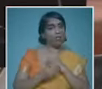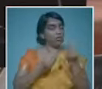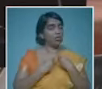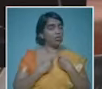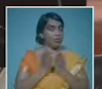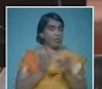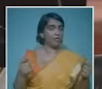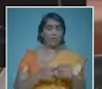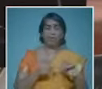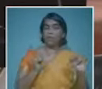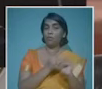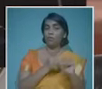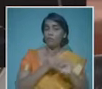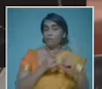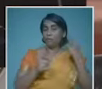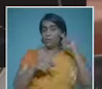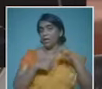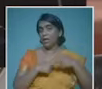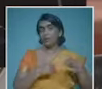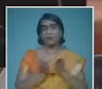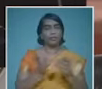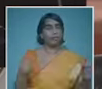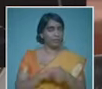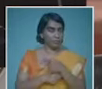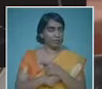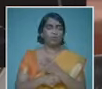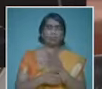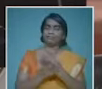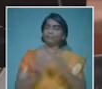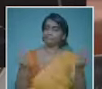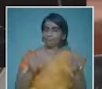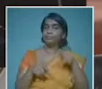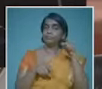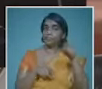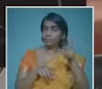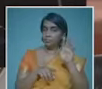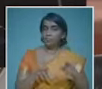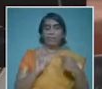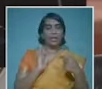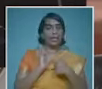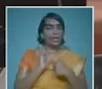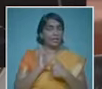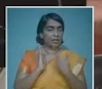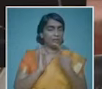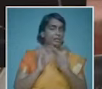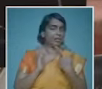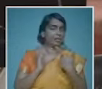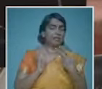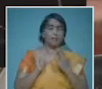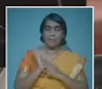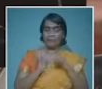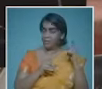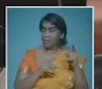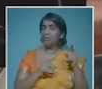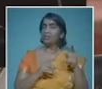காரணம் காட்டி அந்த துறைமுகத்தை செயலிழக்க செய்தீர்கள். இதை போல தலைமன்னார் தனுஷ்கோடி பயணிகள் கப்பல் சேவை,